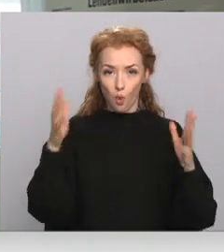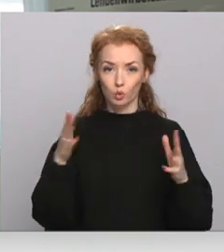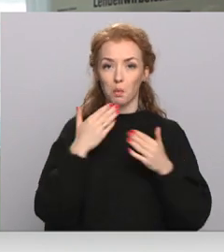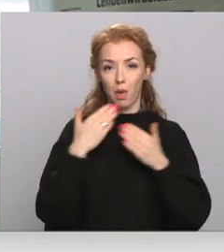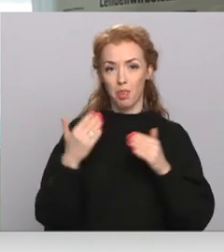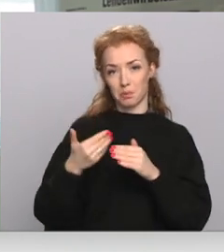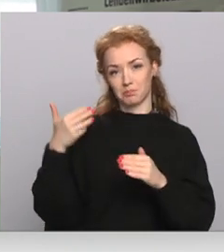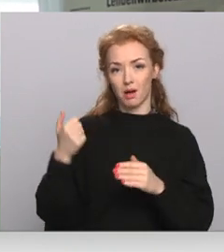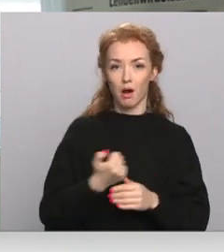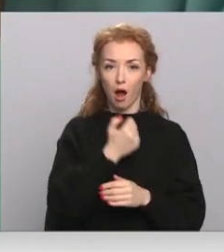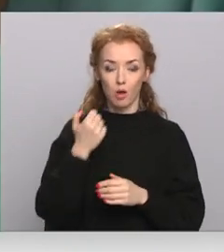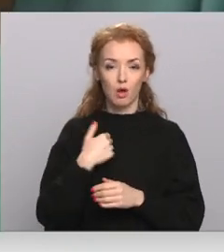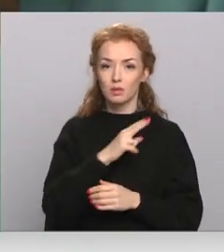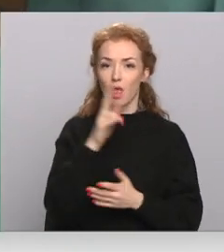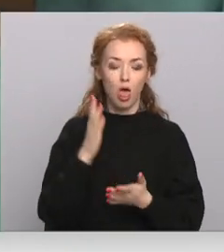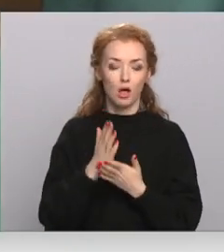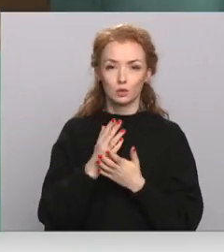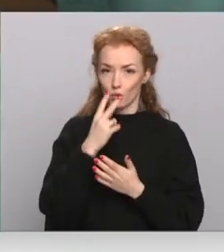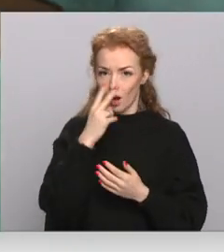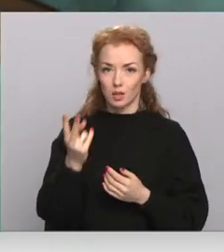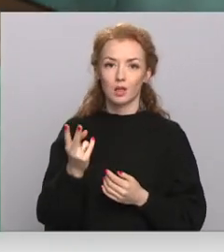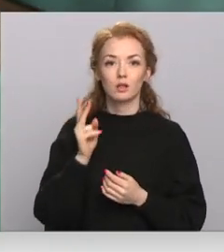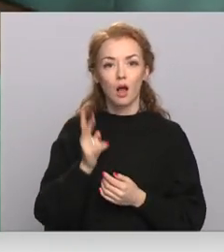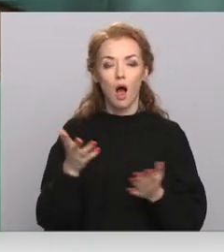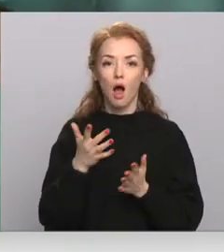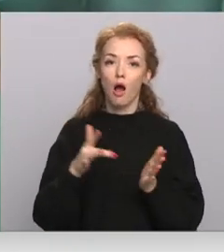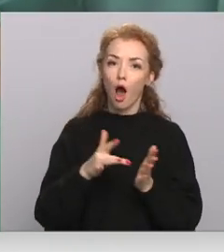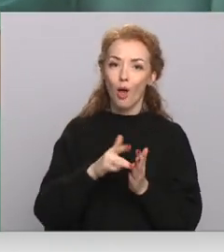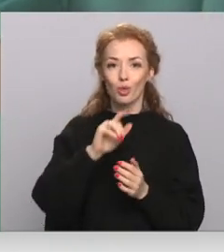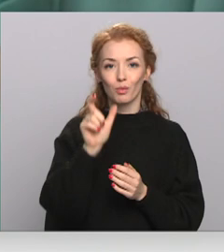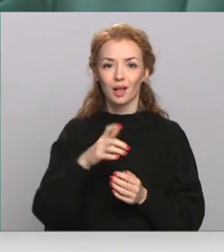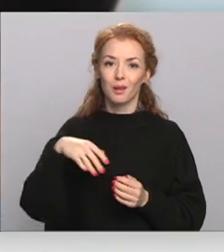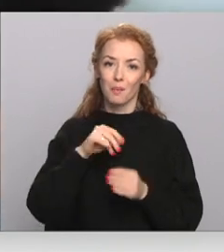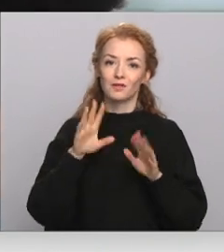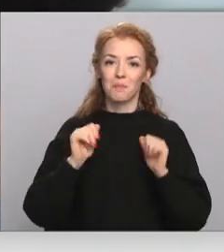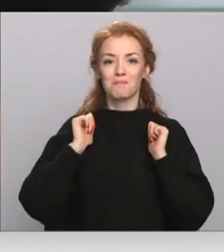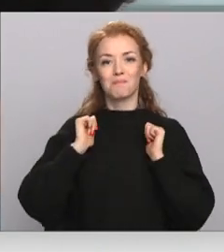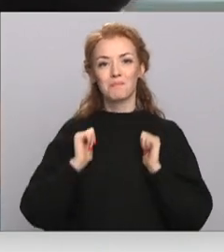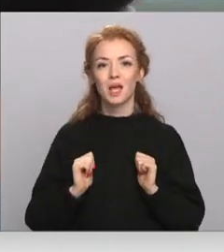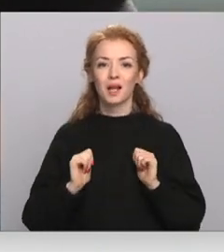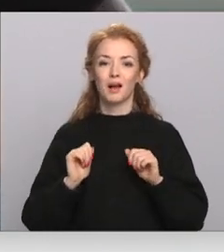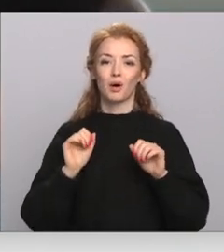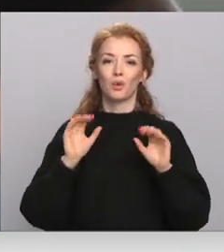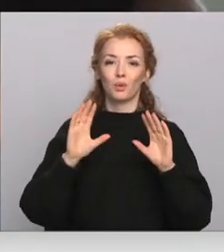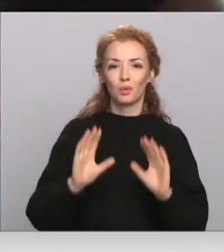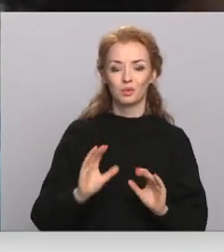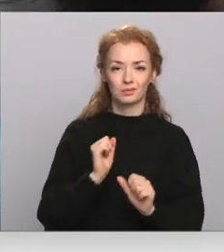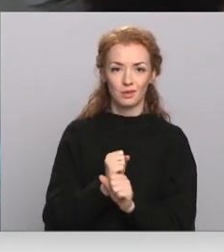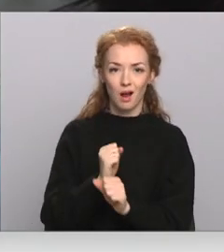pēdējos gadus es neesmu redzējusi, ka kādu brīdi mēs varētu mierīgāk strādāt, ka nebūtu